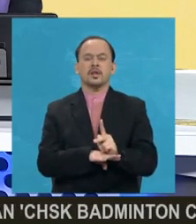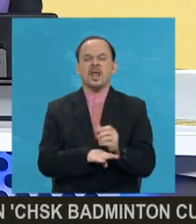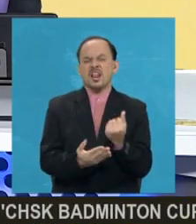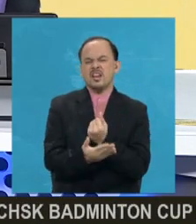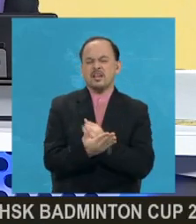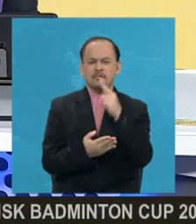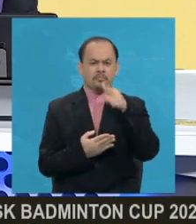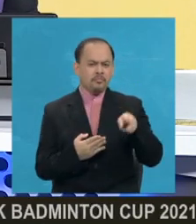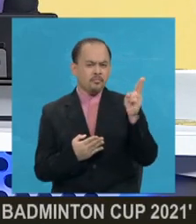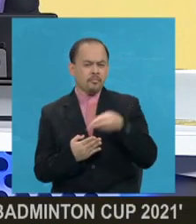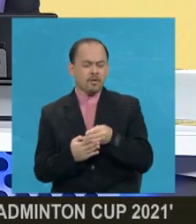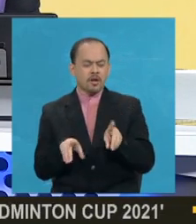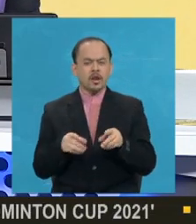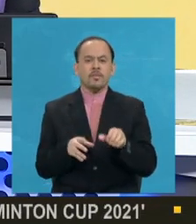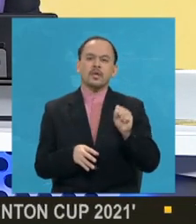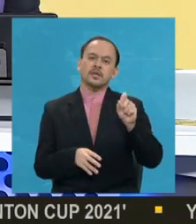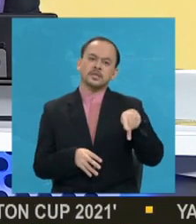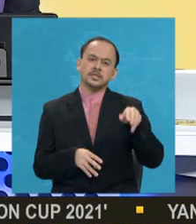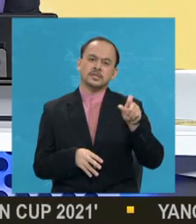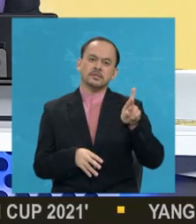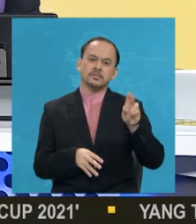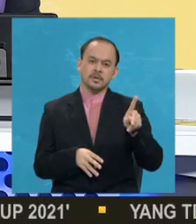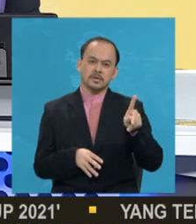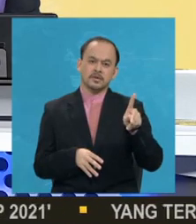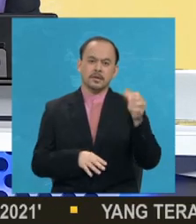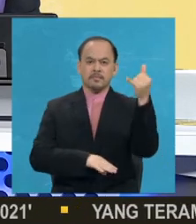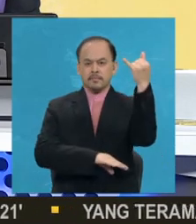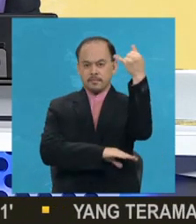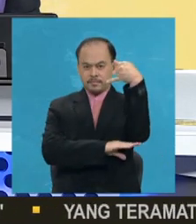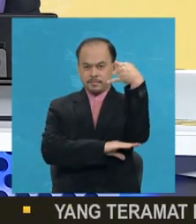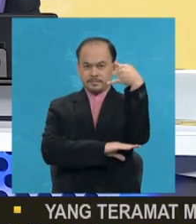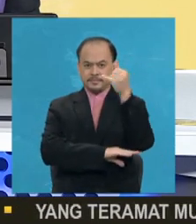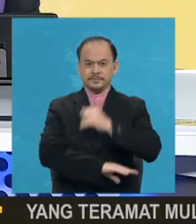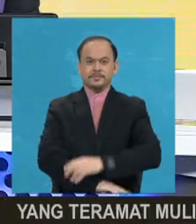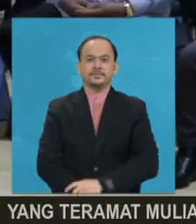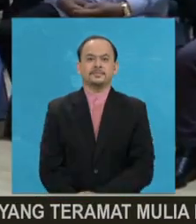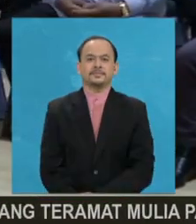berlangsung pagi tadi dewan sebakul espak Sungai Liang kalau baik